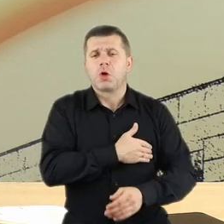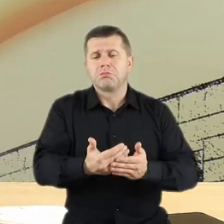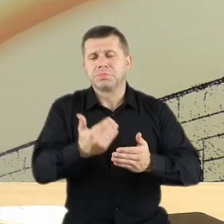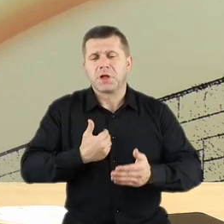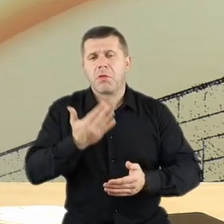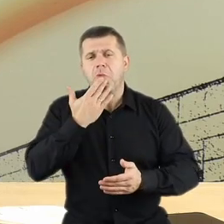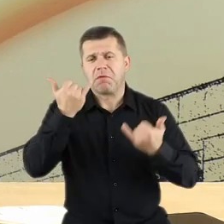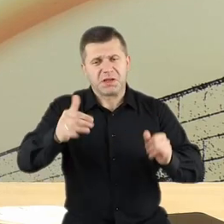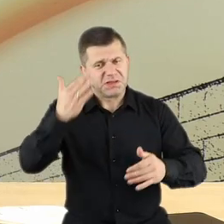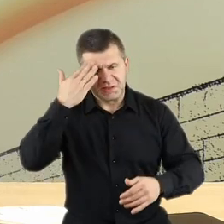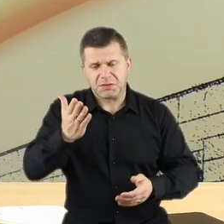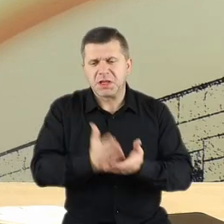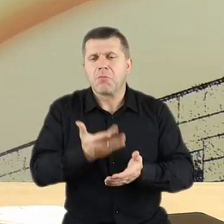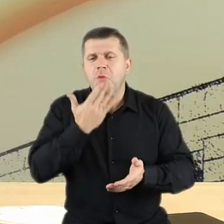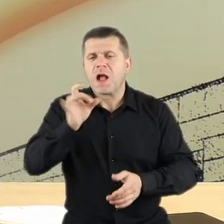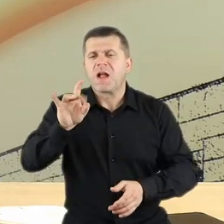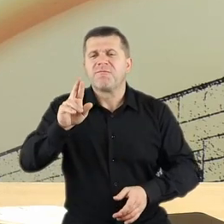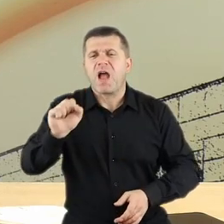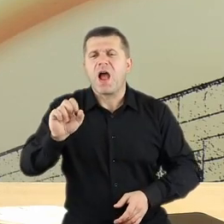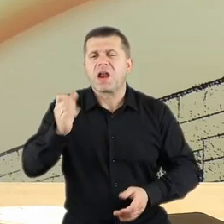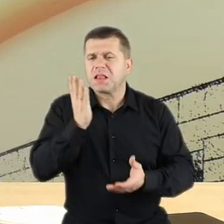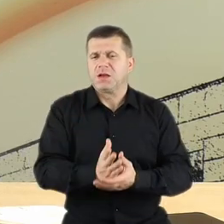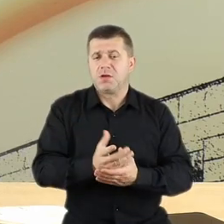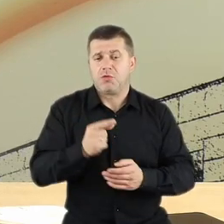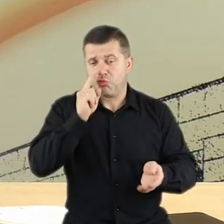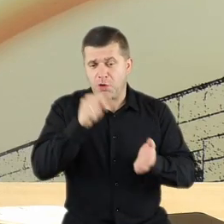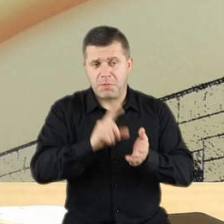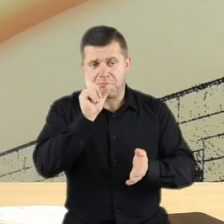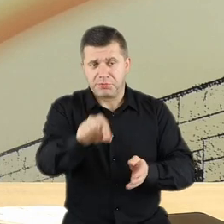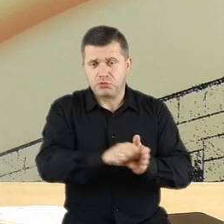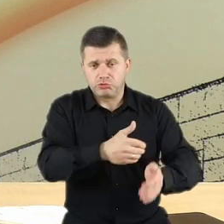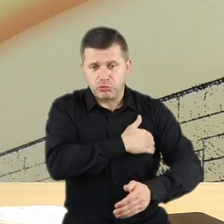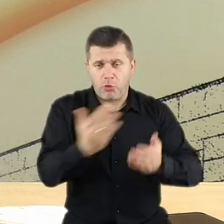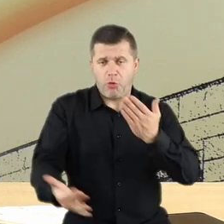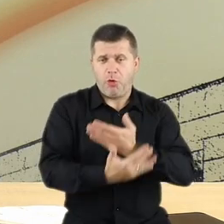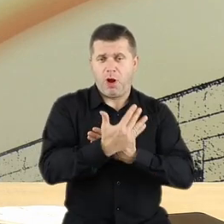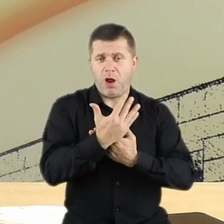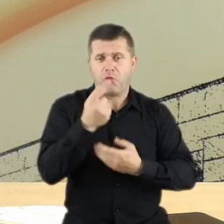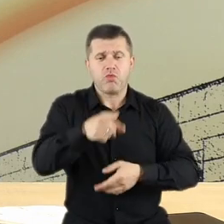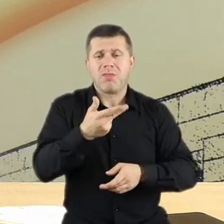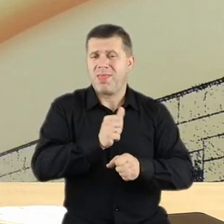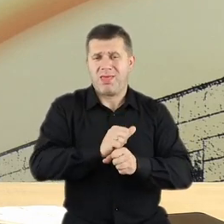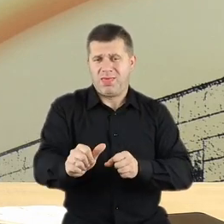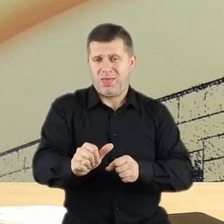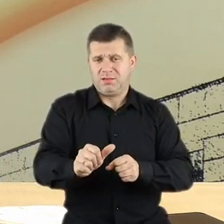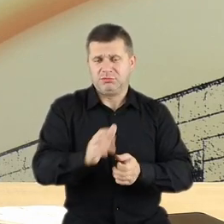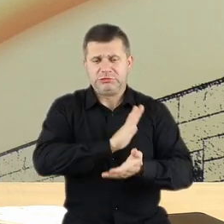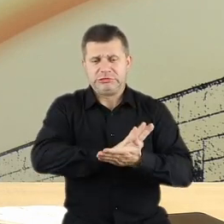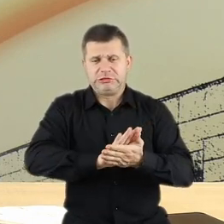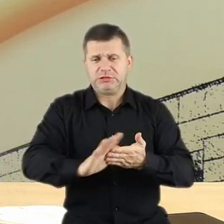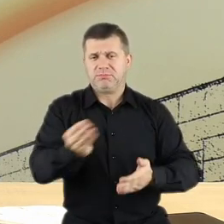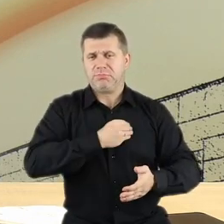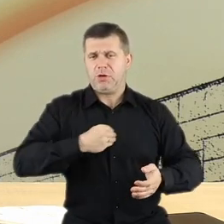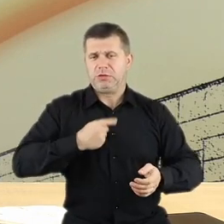znałam mówiło się tylko gwar om.pl jak poszłam do szkoły to się okazało że to nie jest czysty